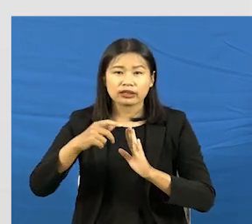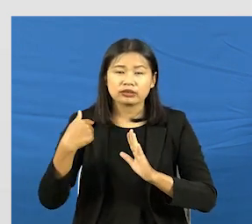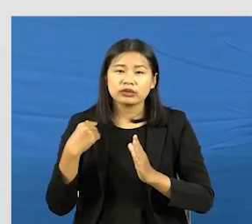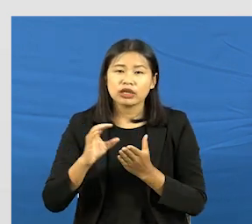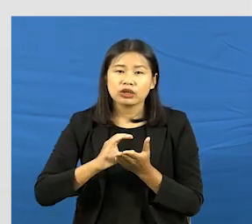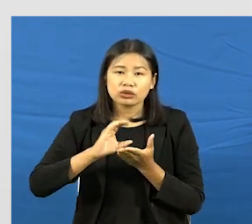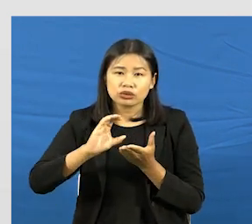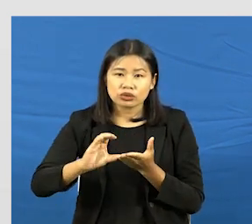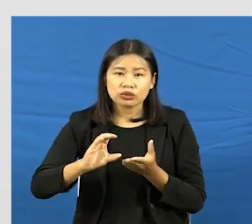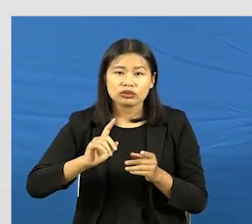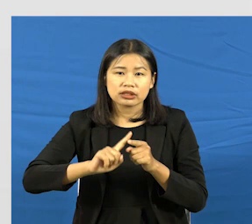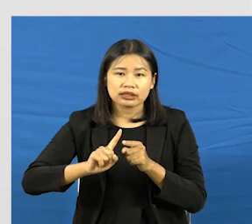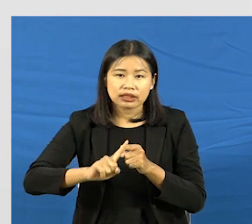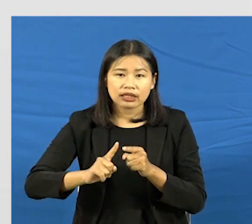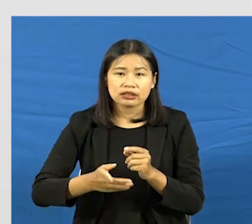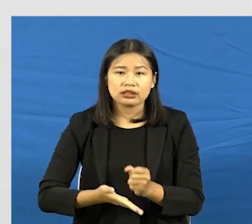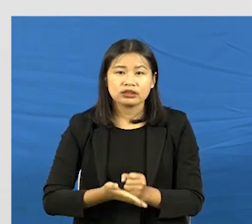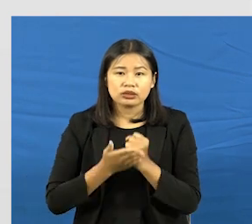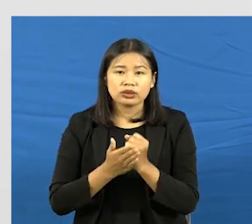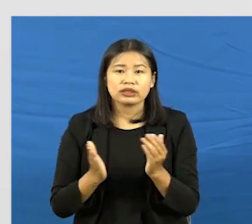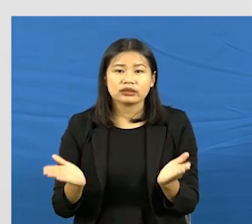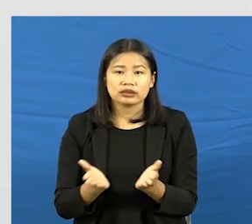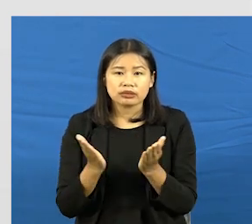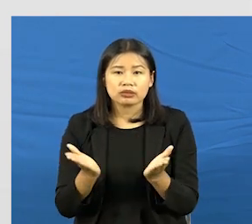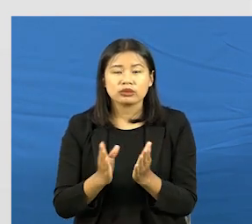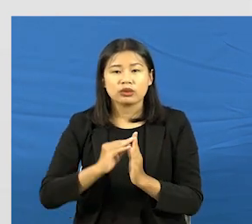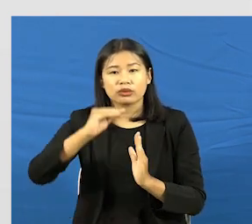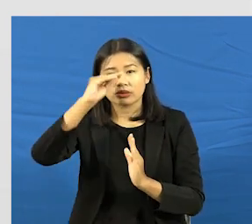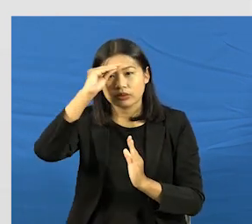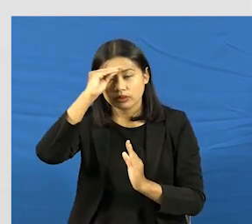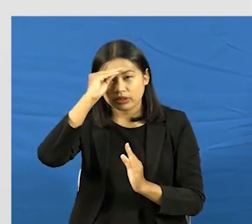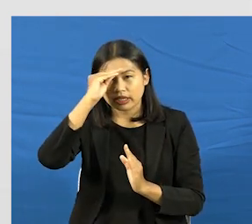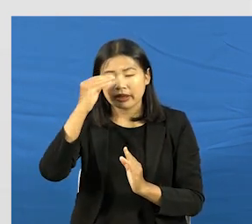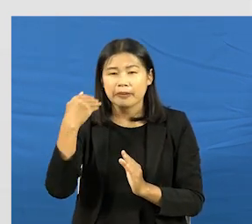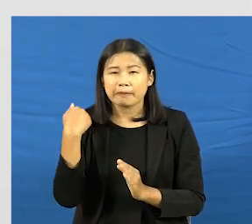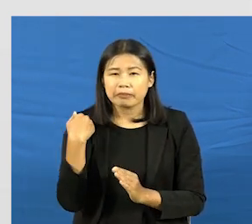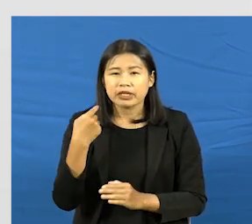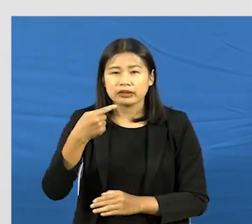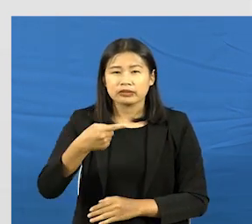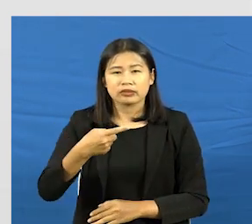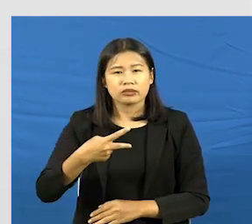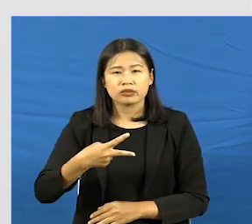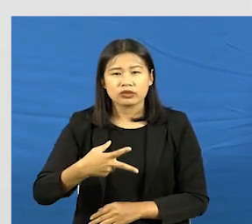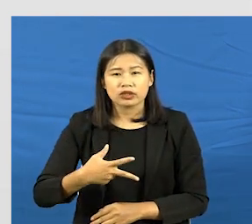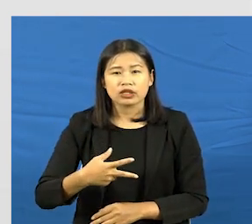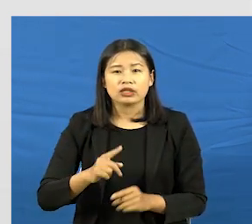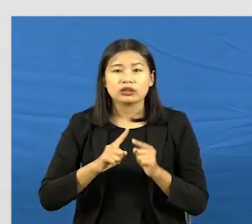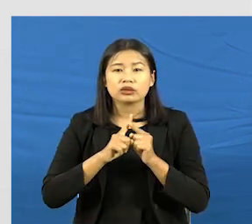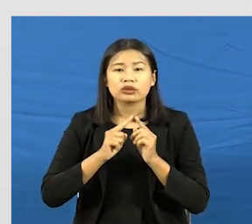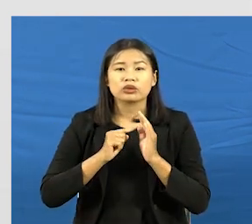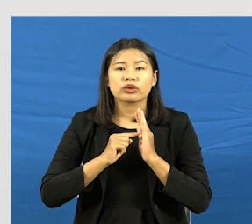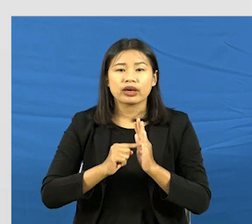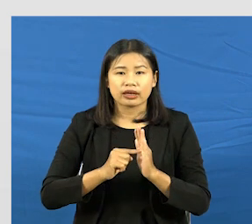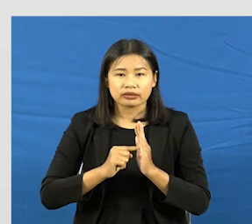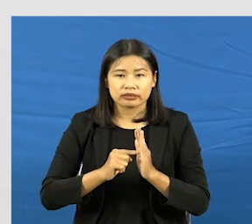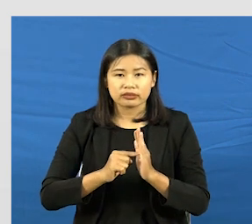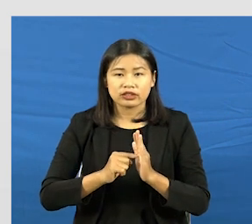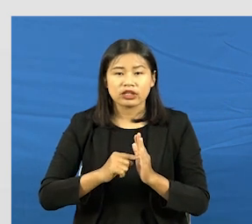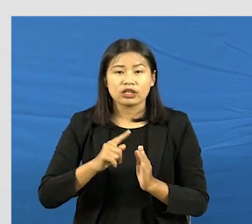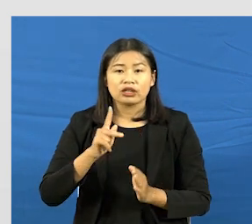ให้กับนักศึกษาเนี่ยหลายอย่างด้วยกันนะครับอย่างเช่นทุนกยศนะคือทุน